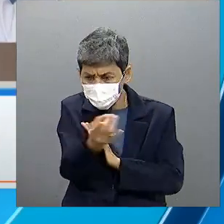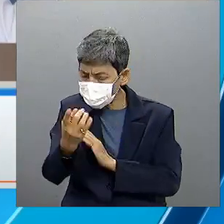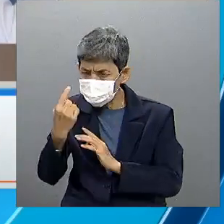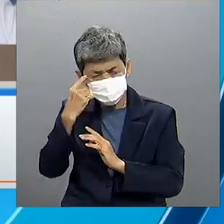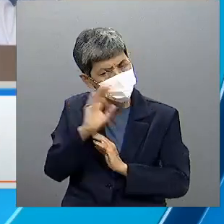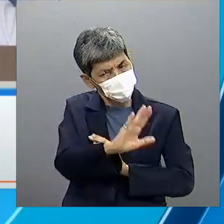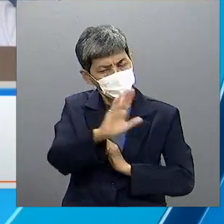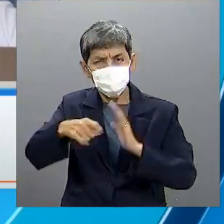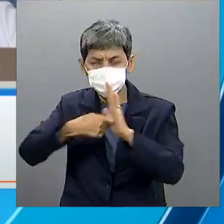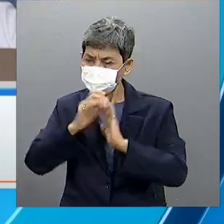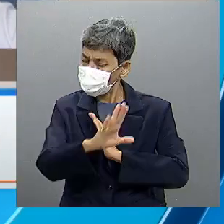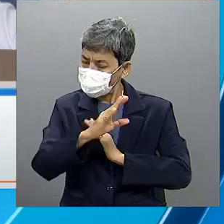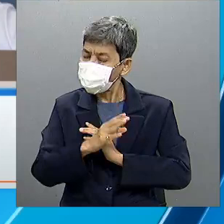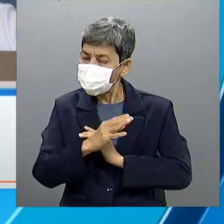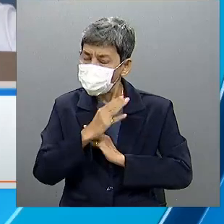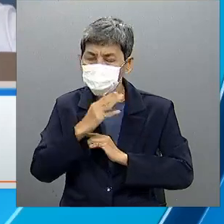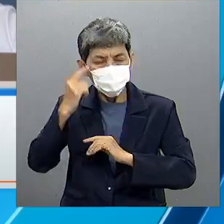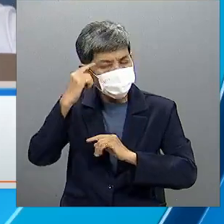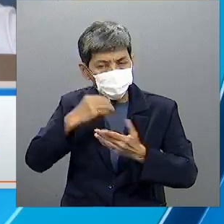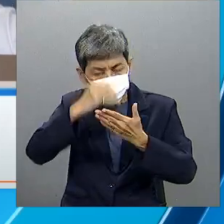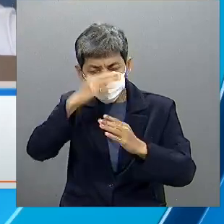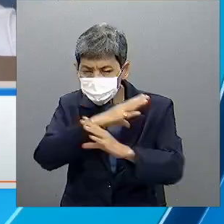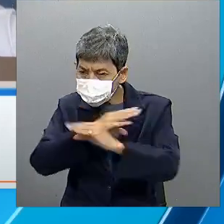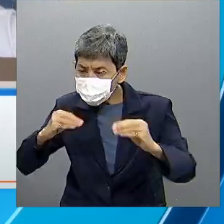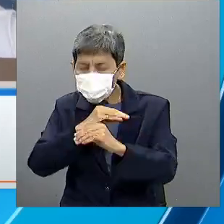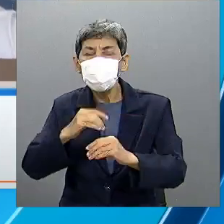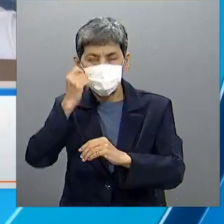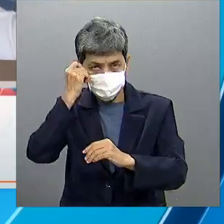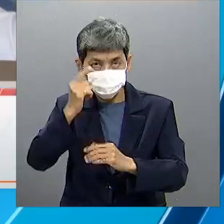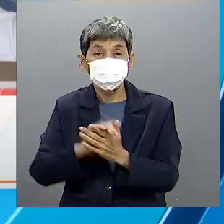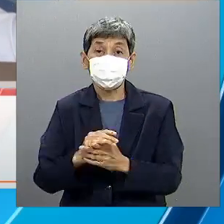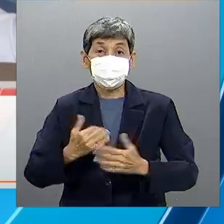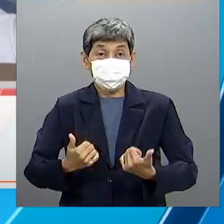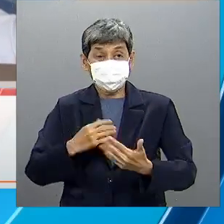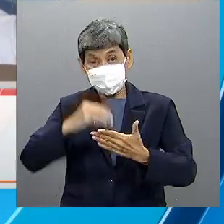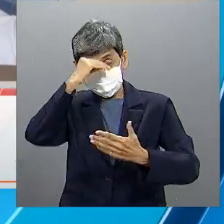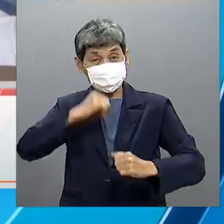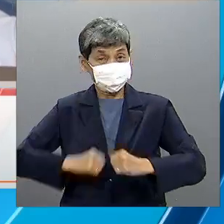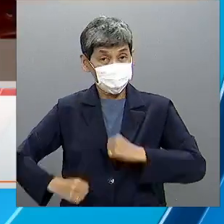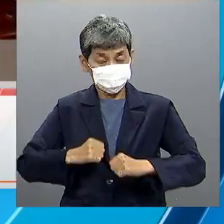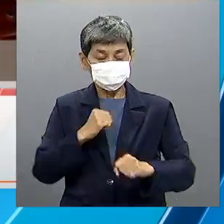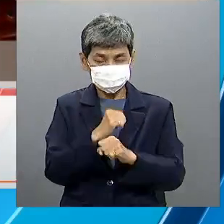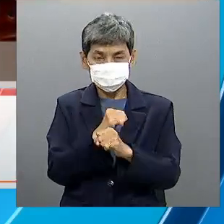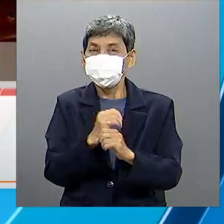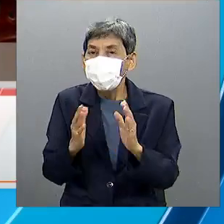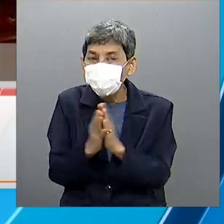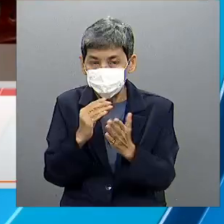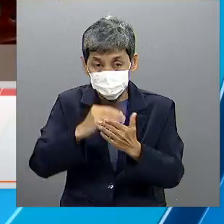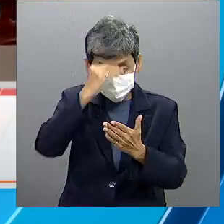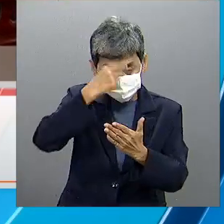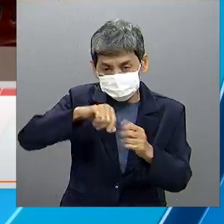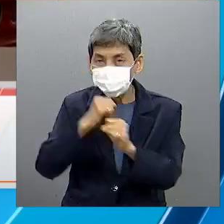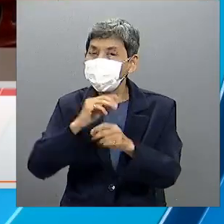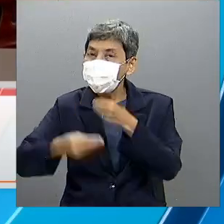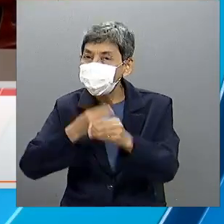รู้การถอดบทเรียนอะไรเงี้ยค่ะ เพราะฉะนั้นเด็กๆในโครงการยังออนไลน์ที่จะมาร่วมโครงการตรงนี้อะค่ะนะคุ